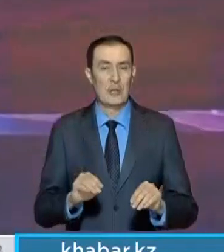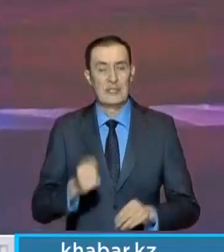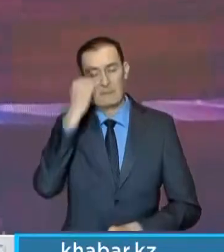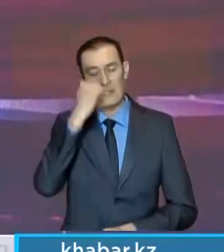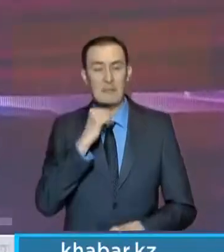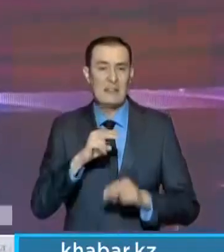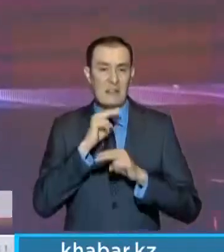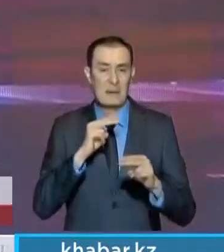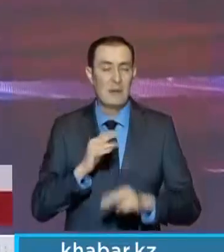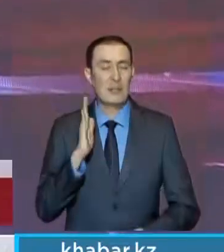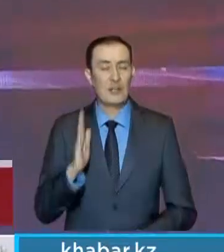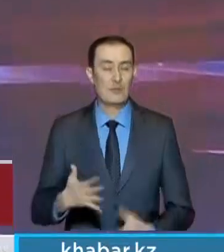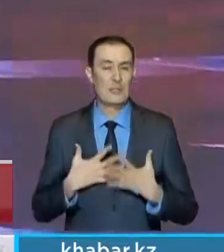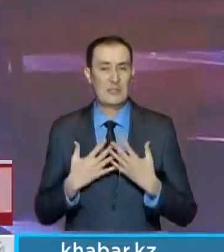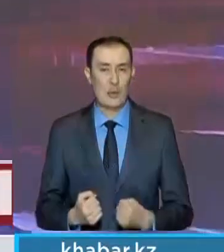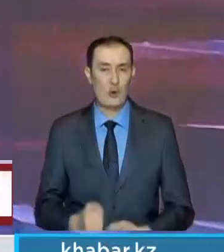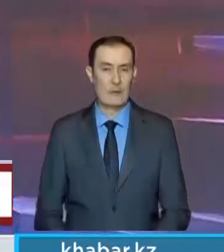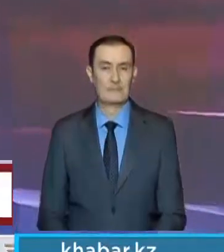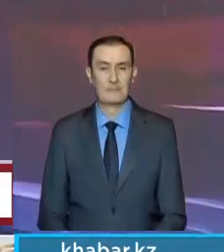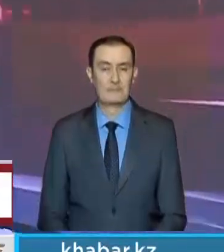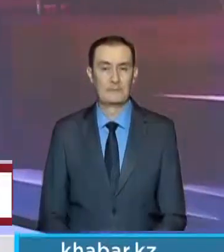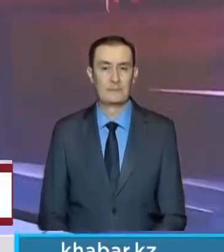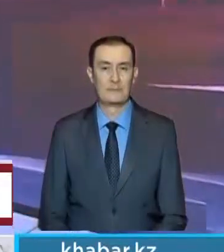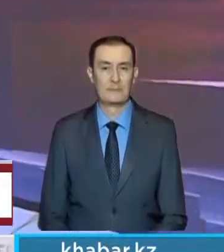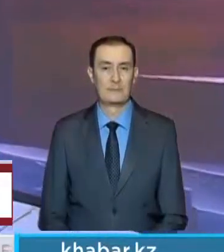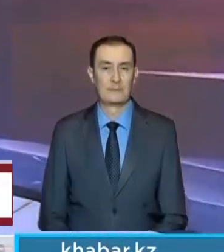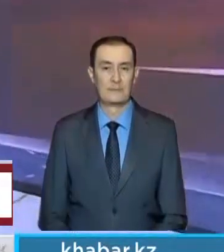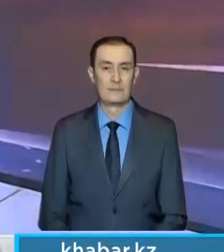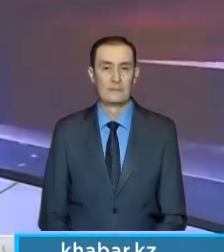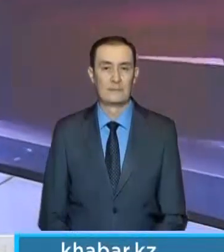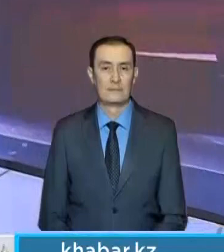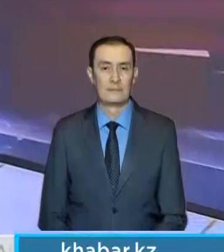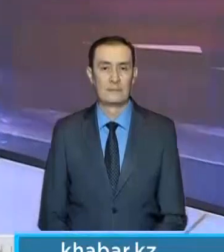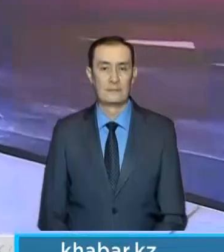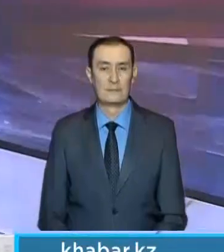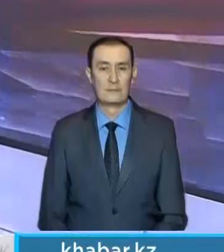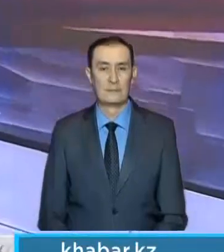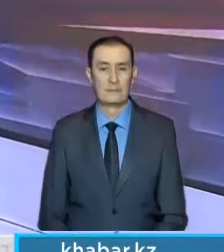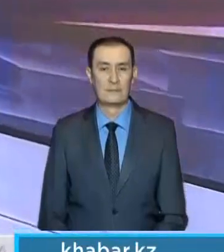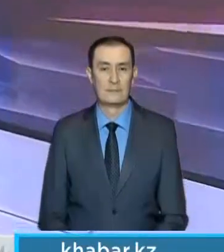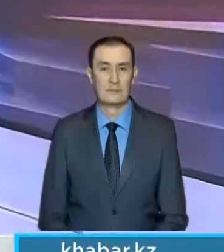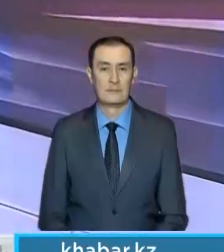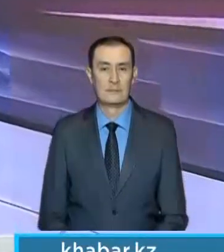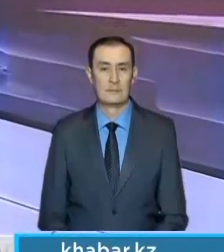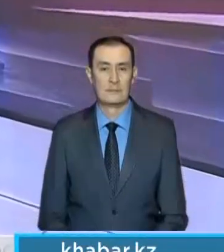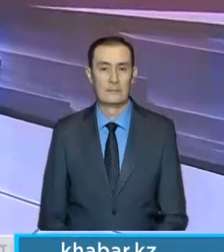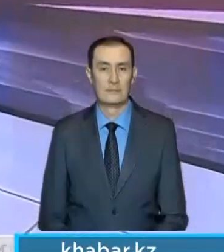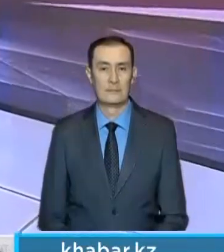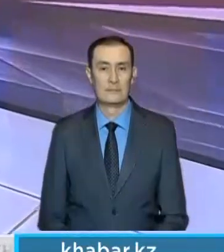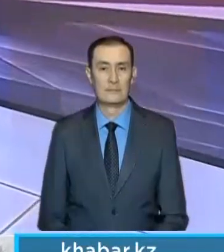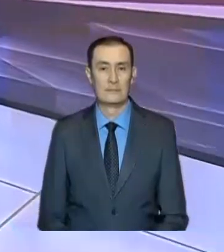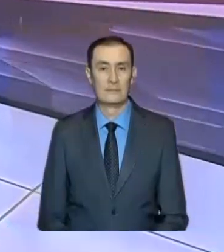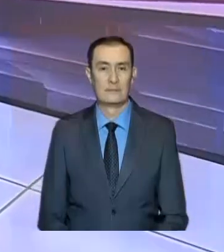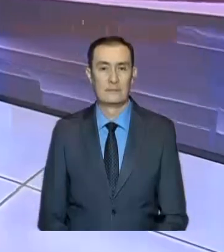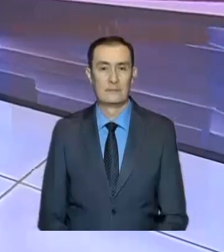наши новости доступны на официальном YouTube канале а также в социальных сетях Facebook и Instagram а прямо сейчас смотрите новости на казахском языке Всего